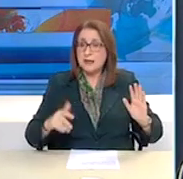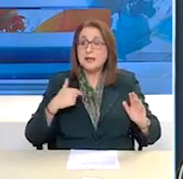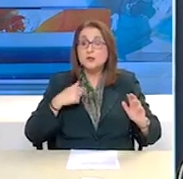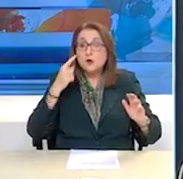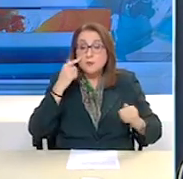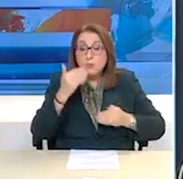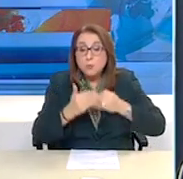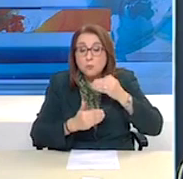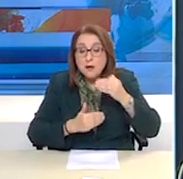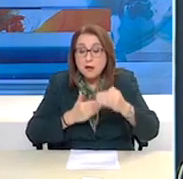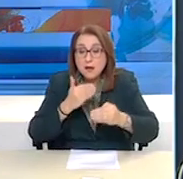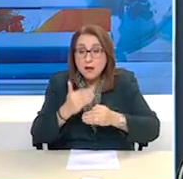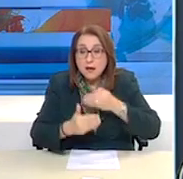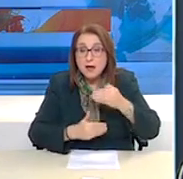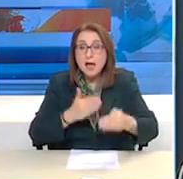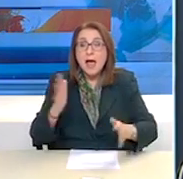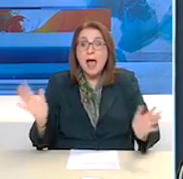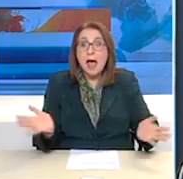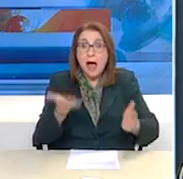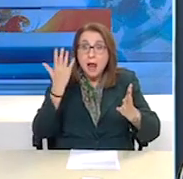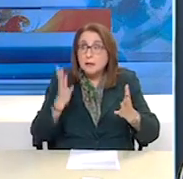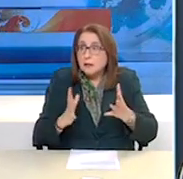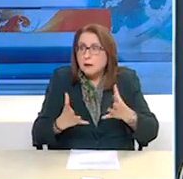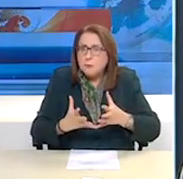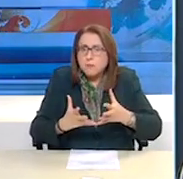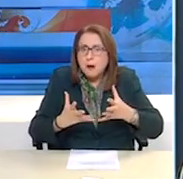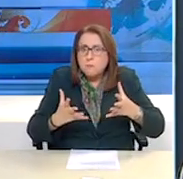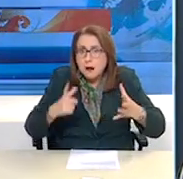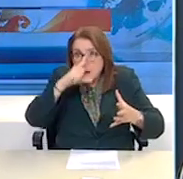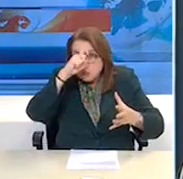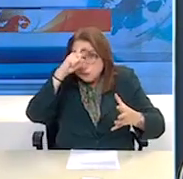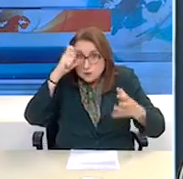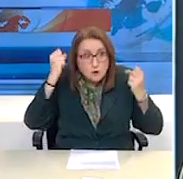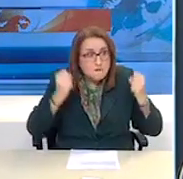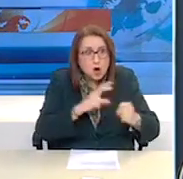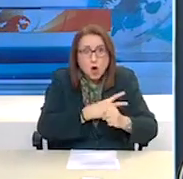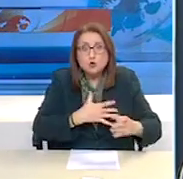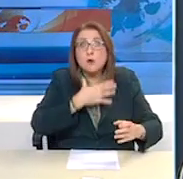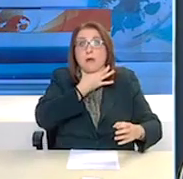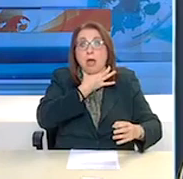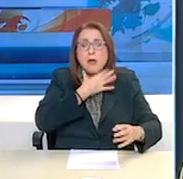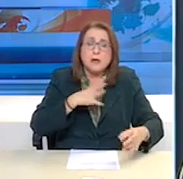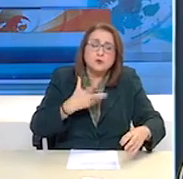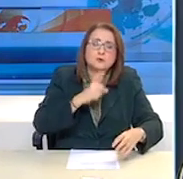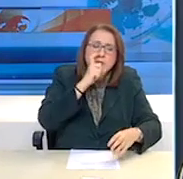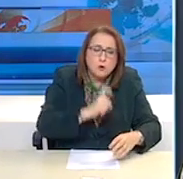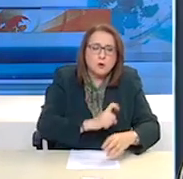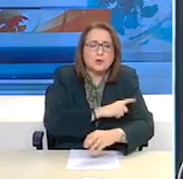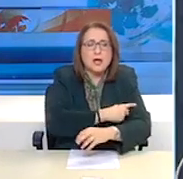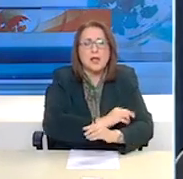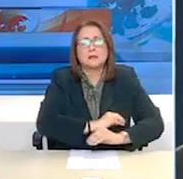οι γιατροί της πρωτοβάθμιας σαφώς και θα βοηθήσουν το δύσκολο έργο των νοσοκομείων στη διαχείριση της νόσου.